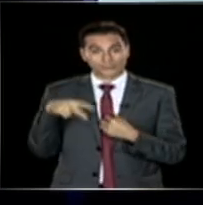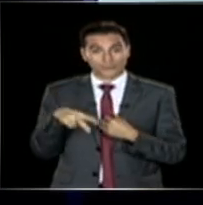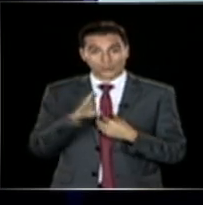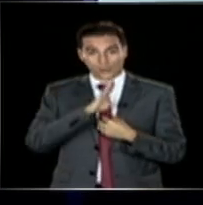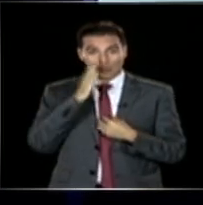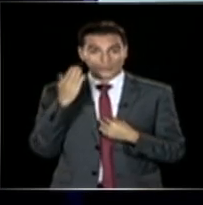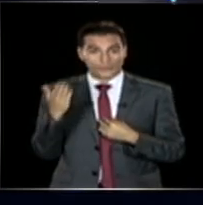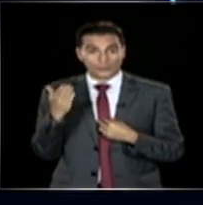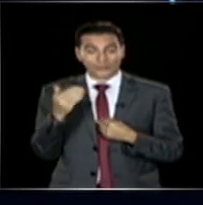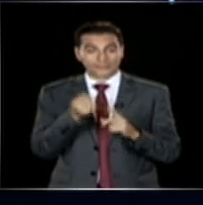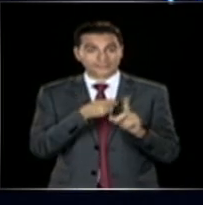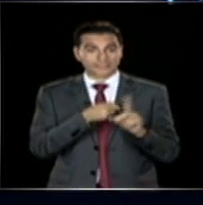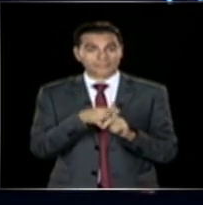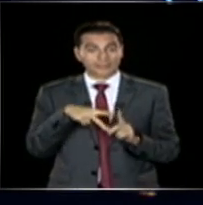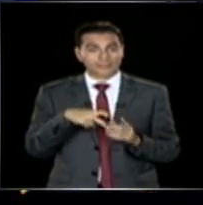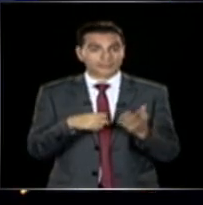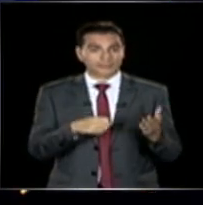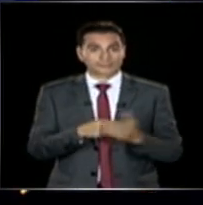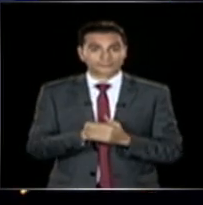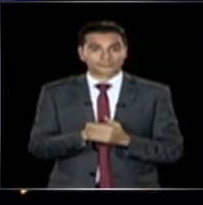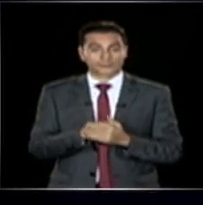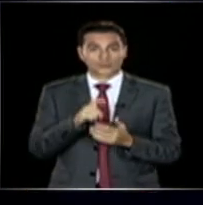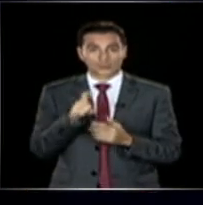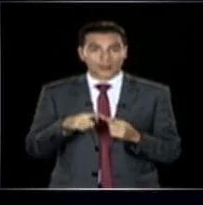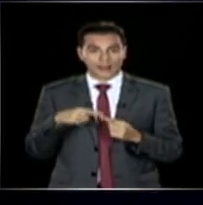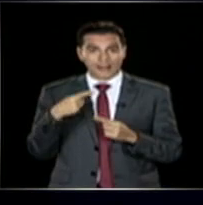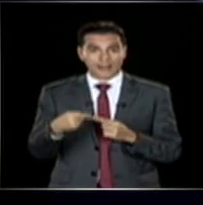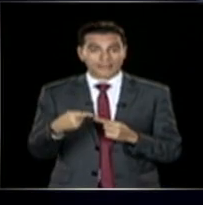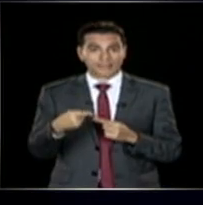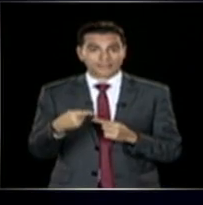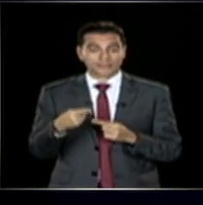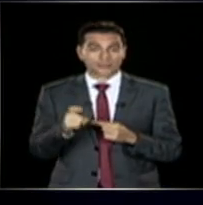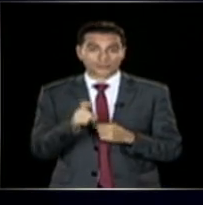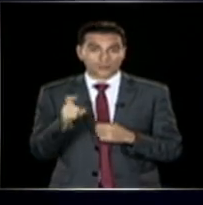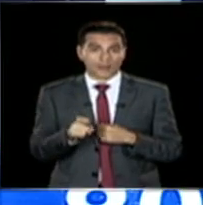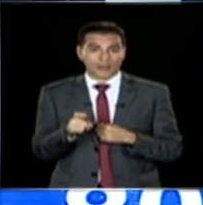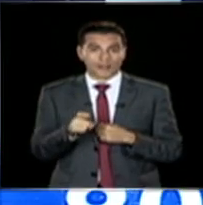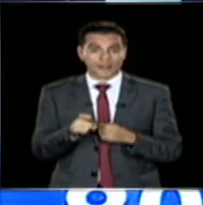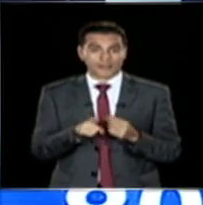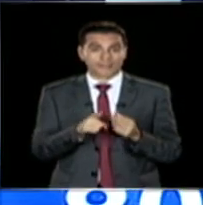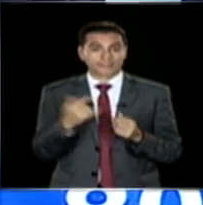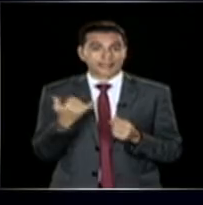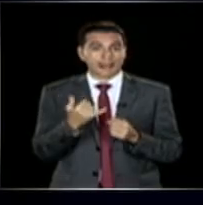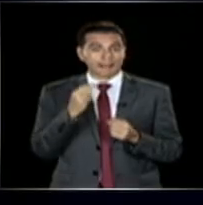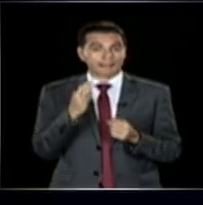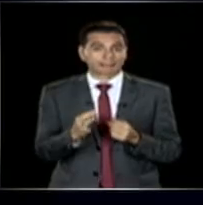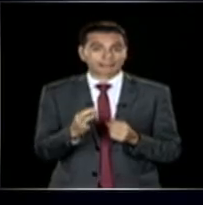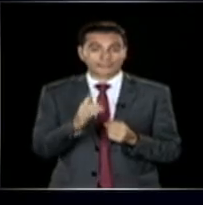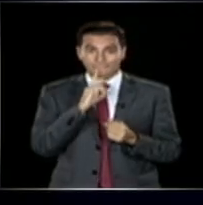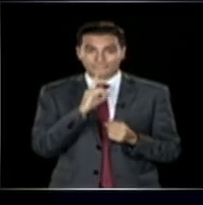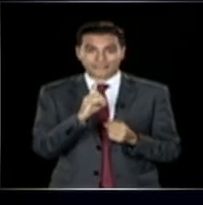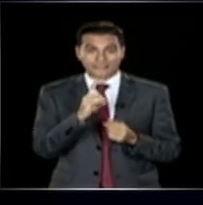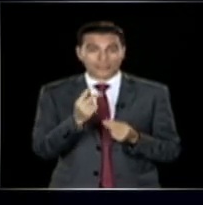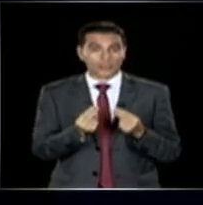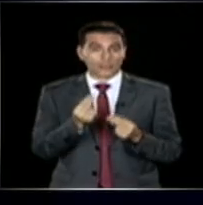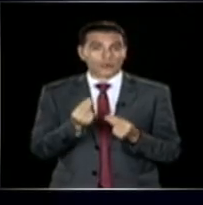خوفه، السهم 80. السؤال اللي جاي سؤال سهل جدا